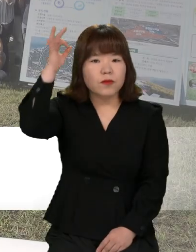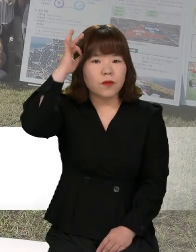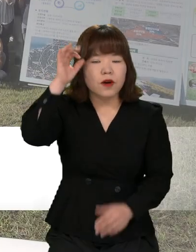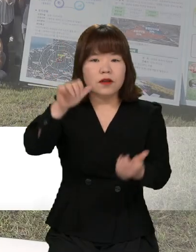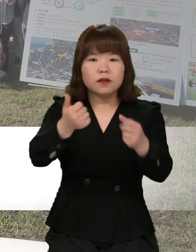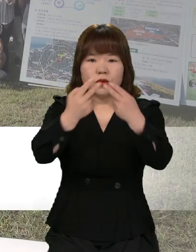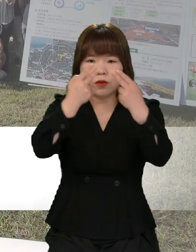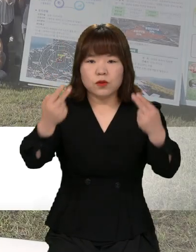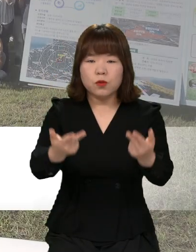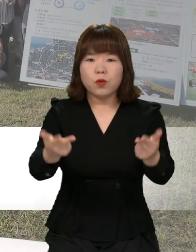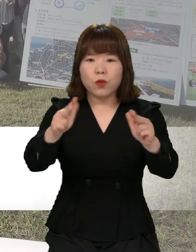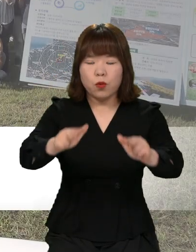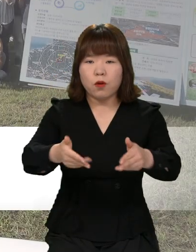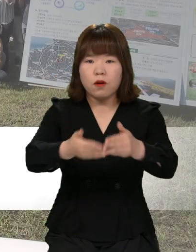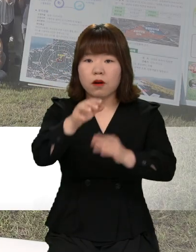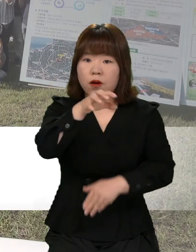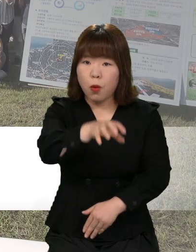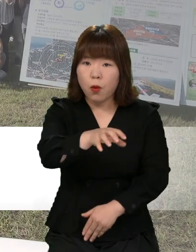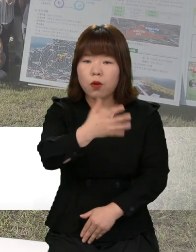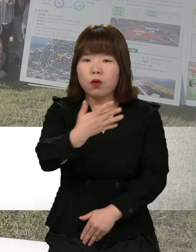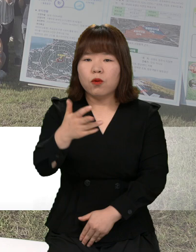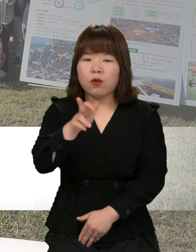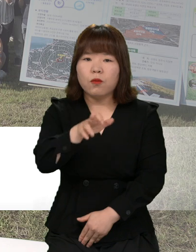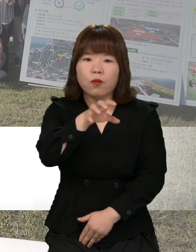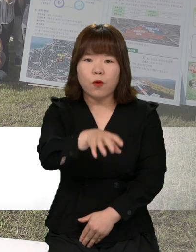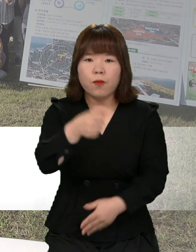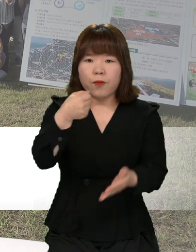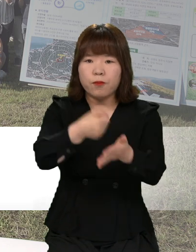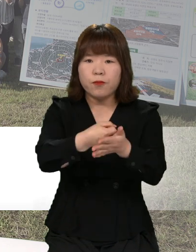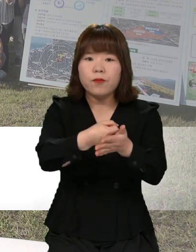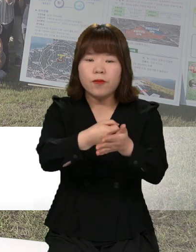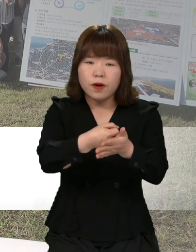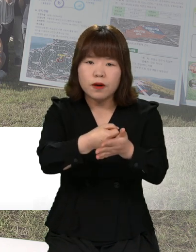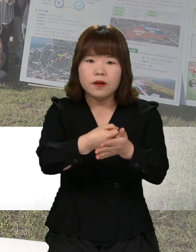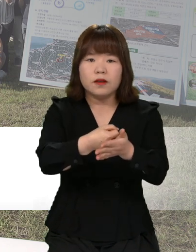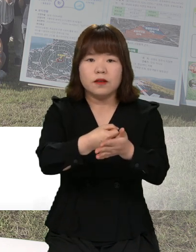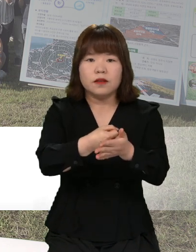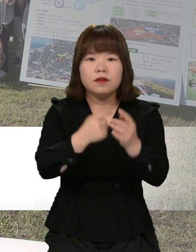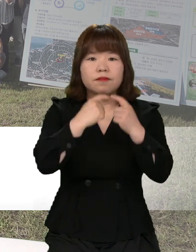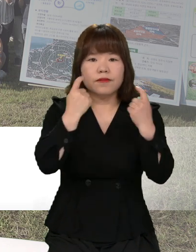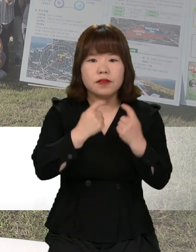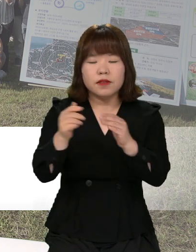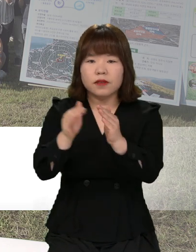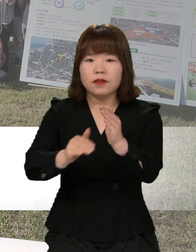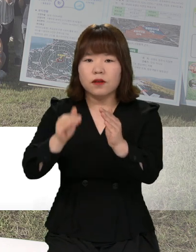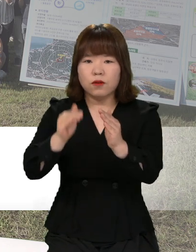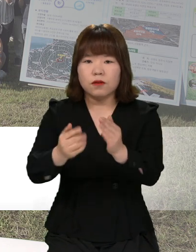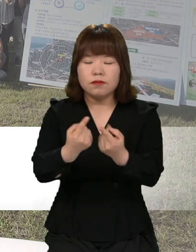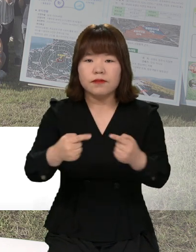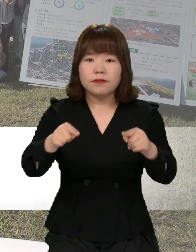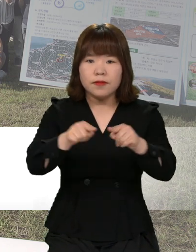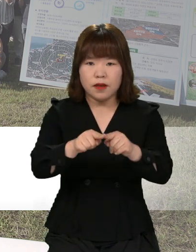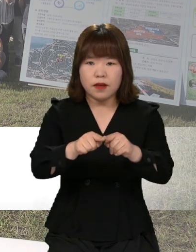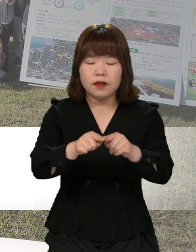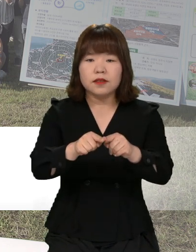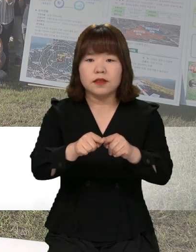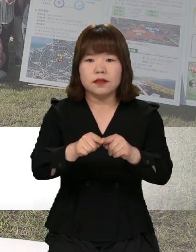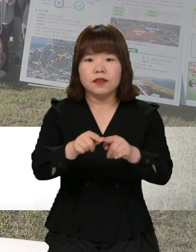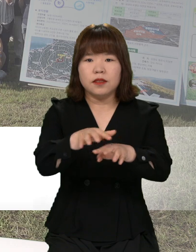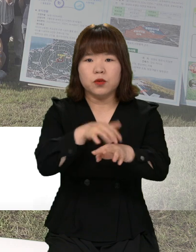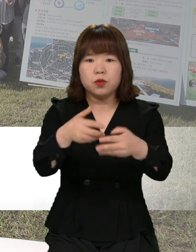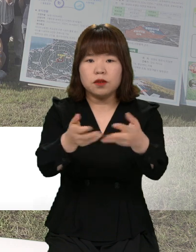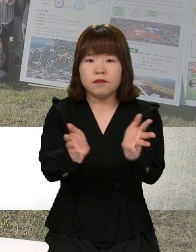포항시 추모공원 걸립 부지로 구룡포 테리 일원이 최종 선정된 가운데 지난주 민관이 함께하는